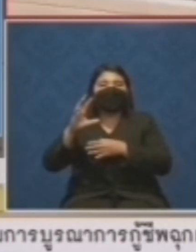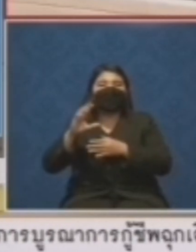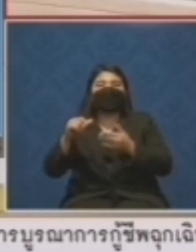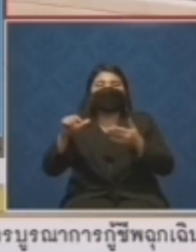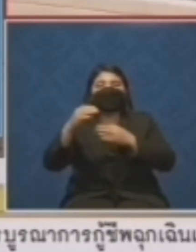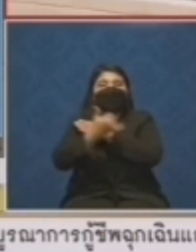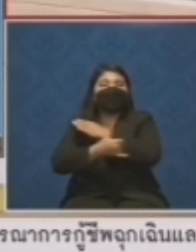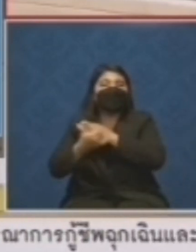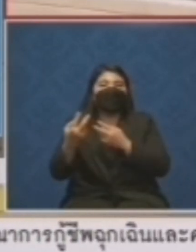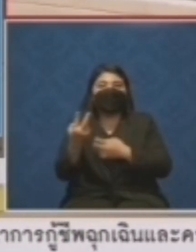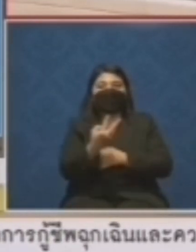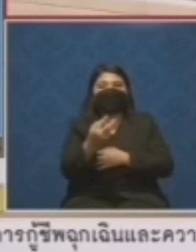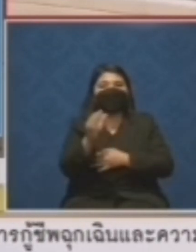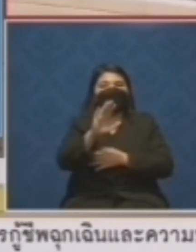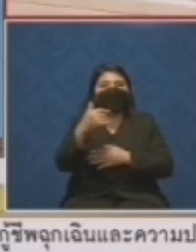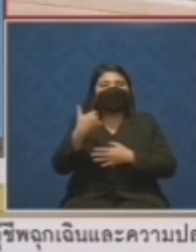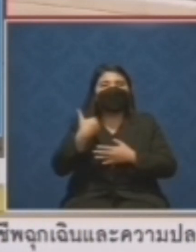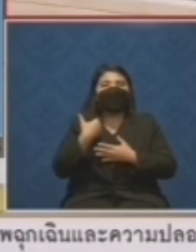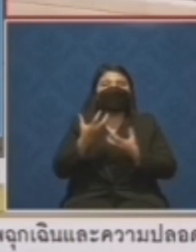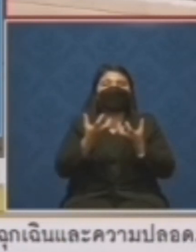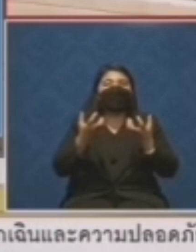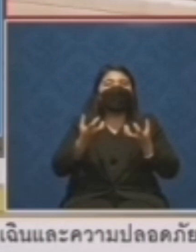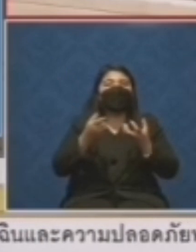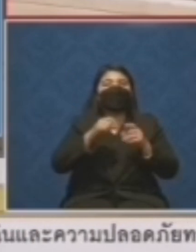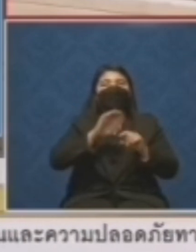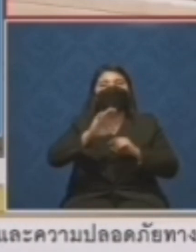ทางทหารทางยุทธกรทางทหารนั้น